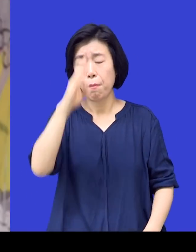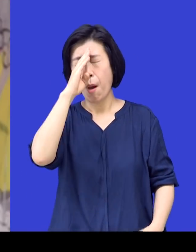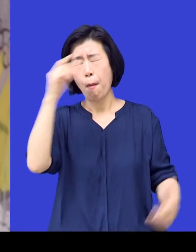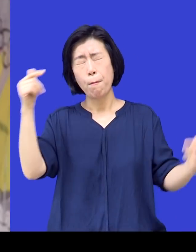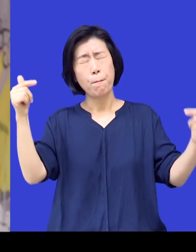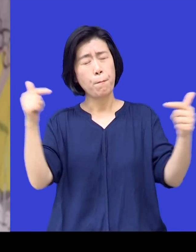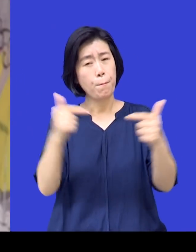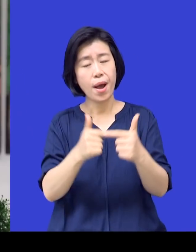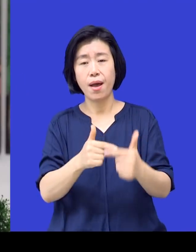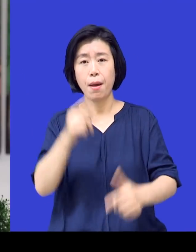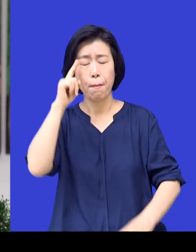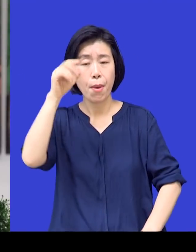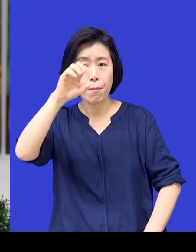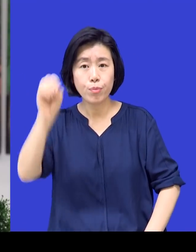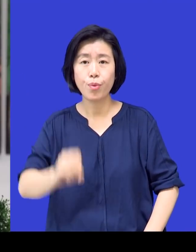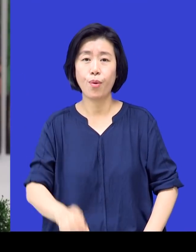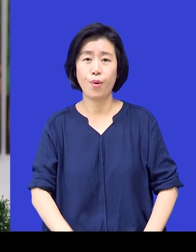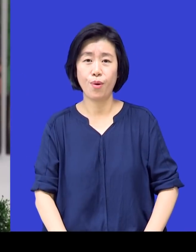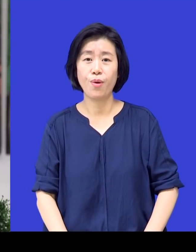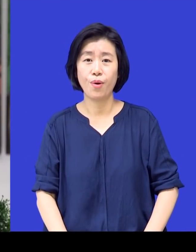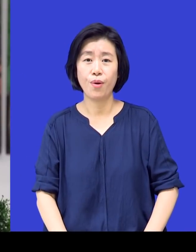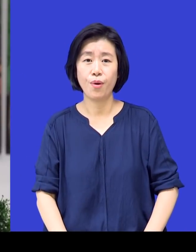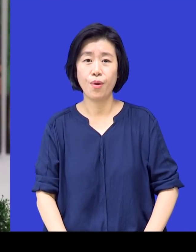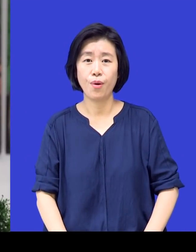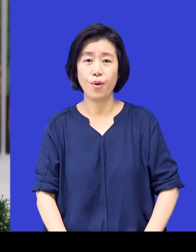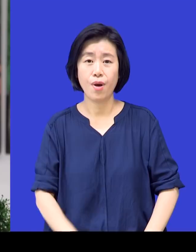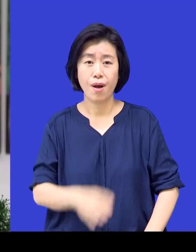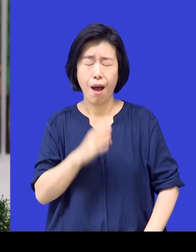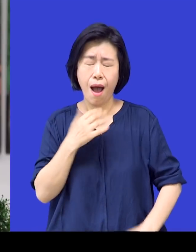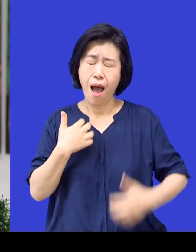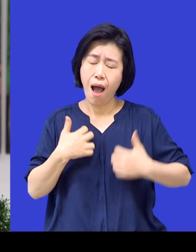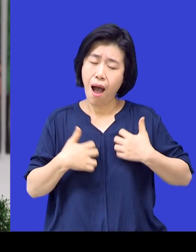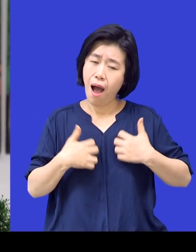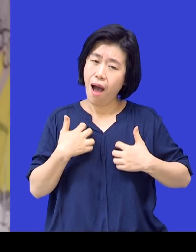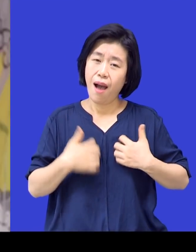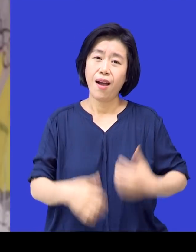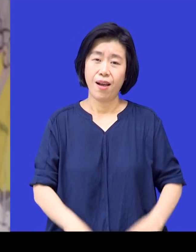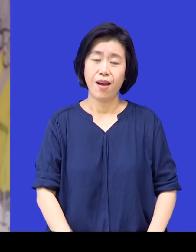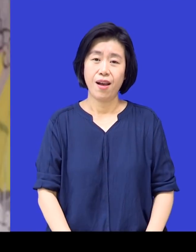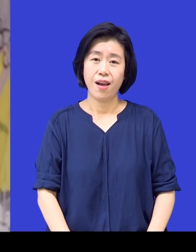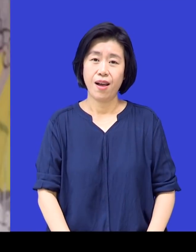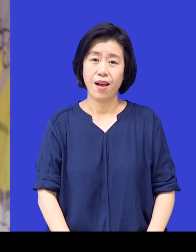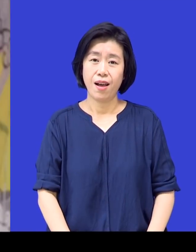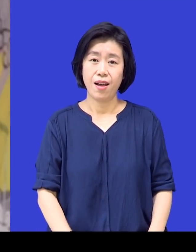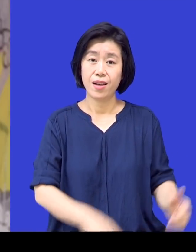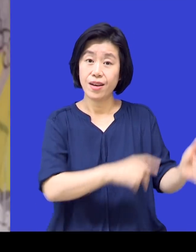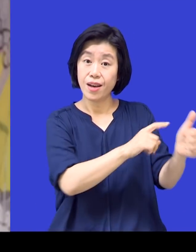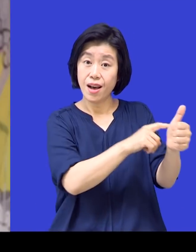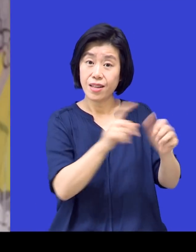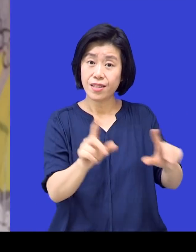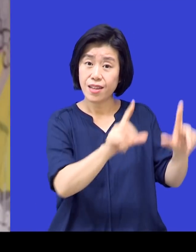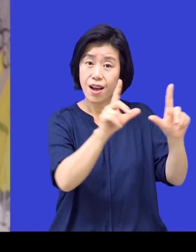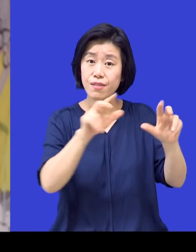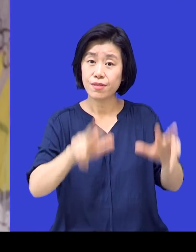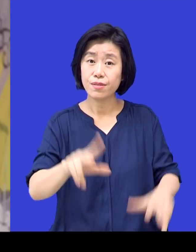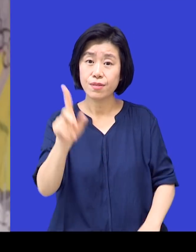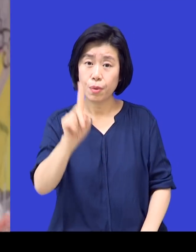너무 기뻤어요. 네. 근데 지금 엔더카츄 어떻게 살고 있는지 아세요? 어떻게요? 자기의 모든 삶을